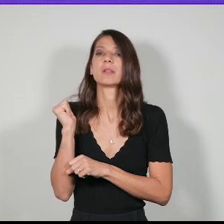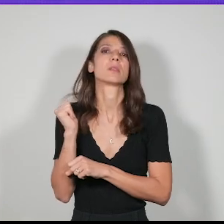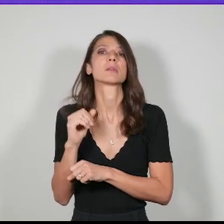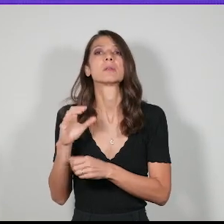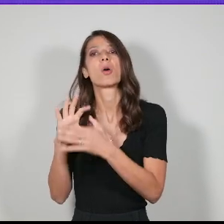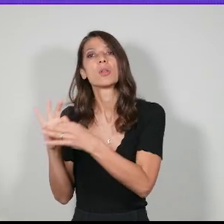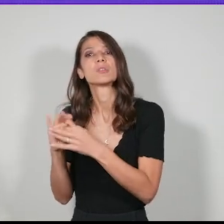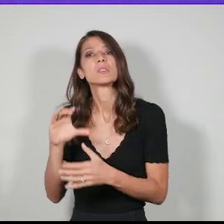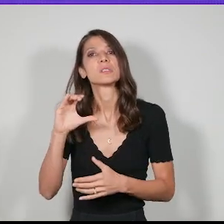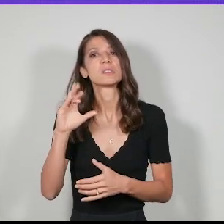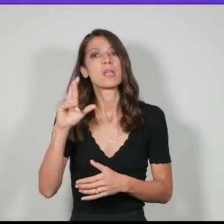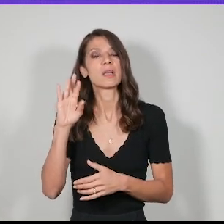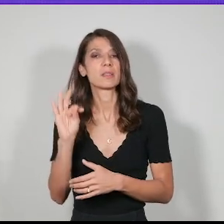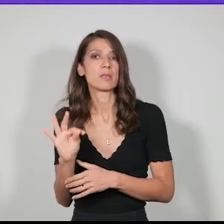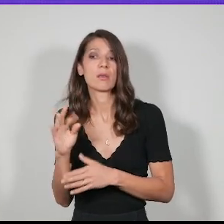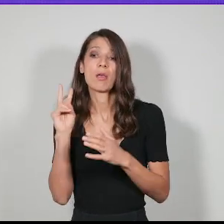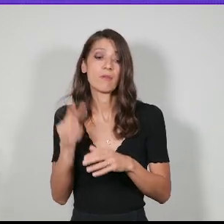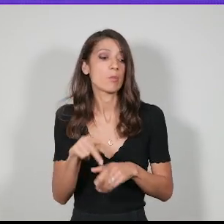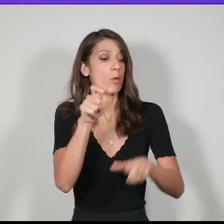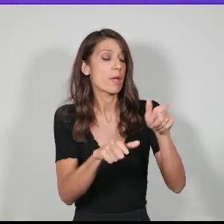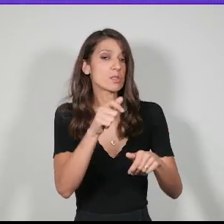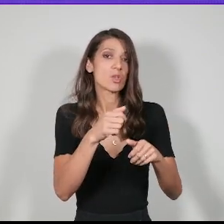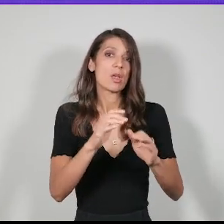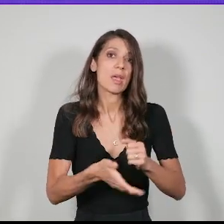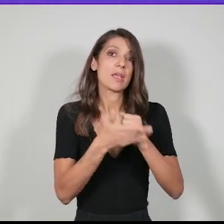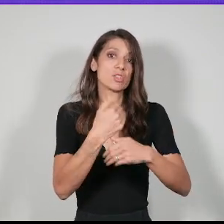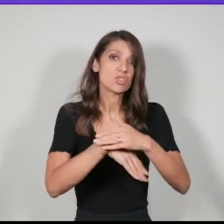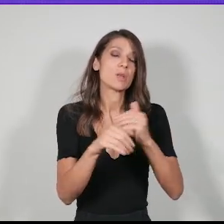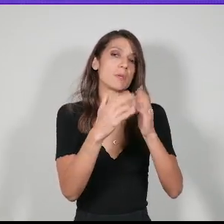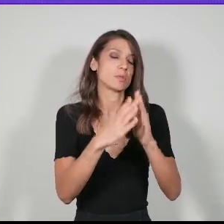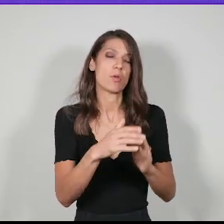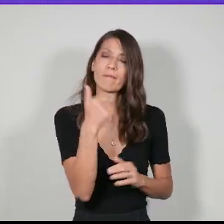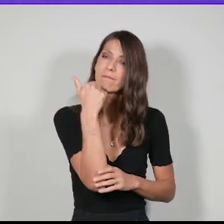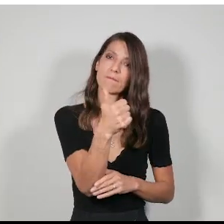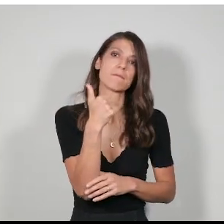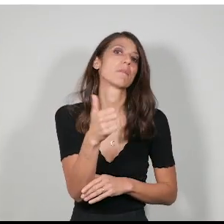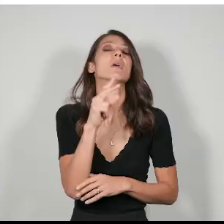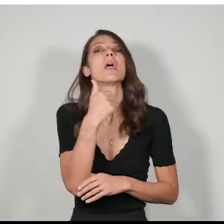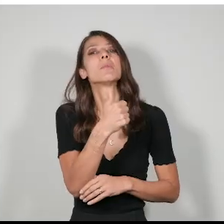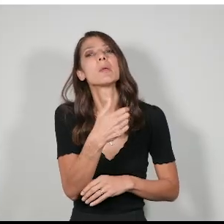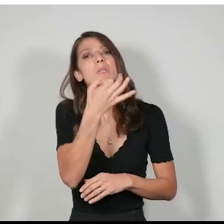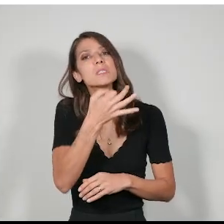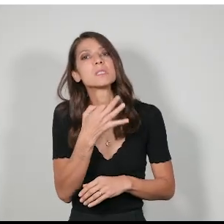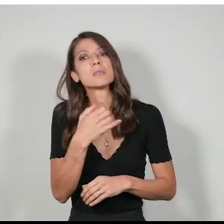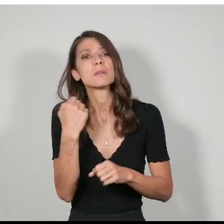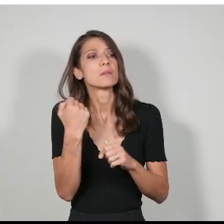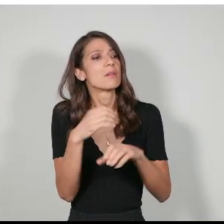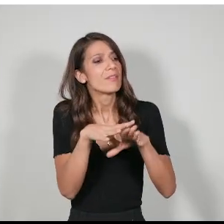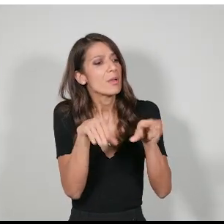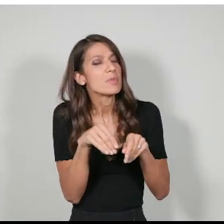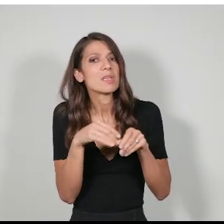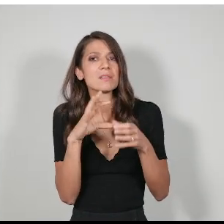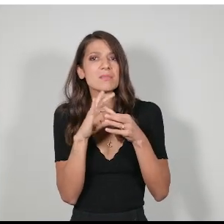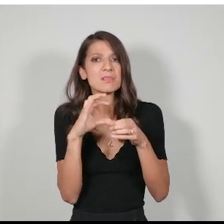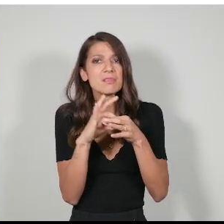CRT. Et on a des retours des aides à domicile qui sont vraiment chouettes parce qu'elles-mêmes, elles prennent beaucoup plus de satisfaction à être auprès des familles. Au